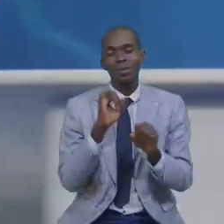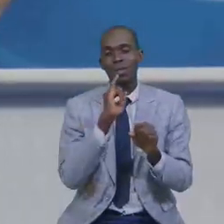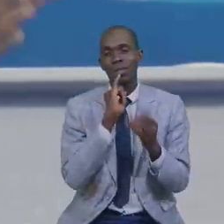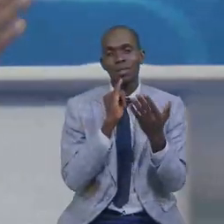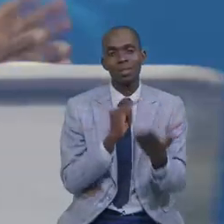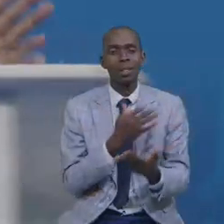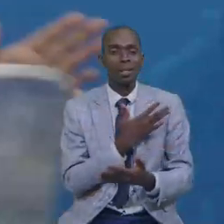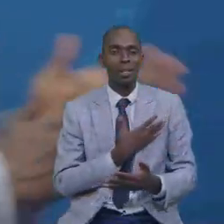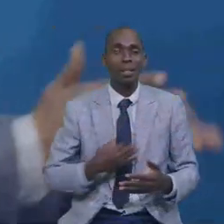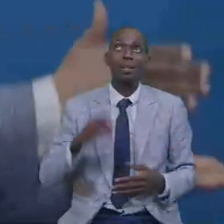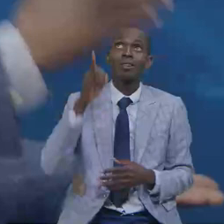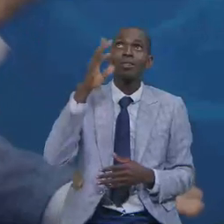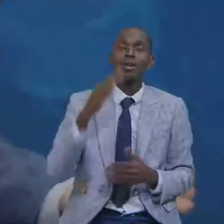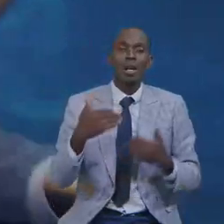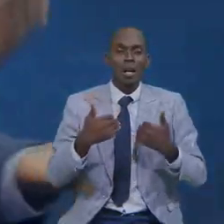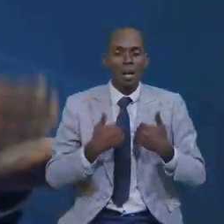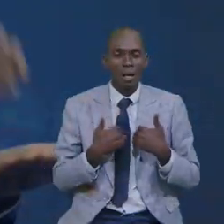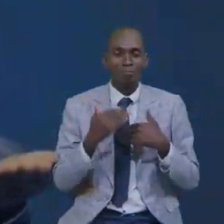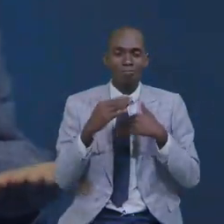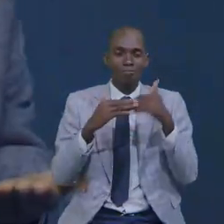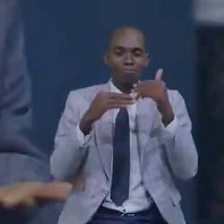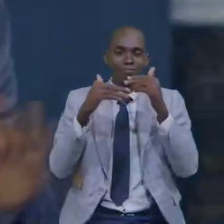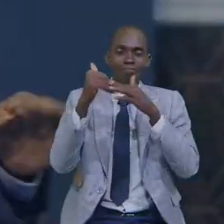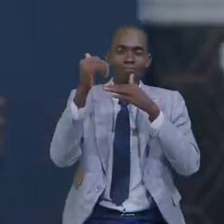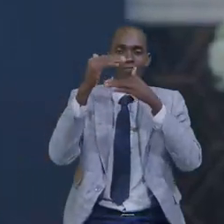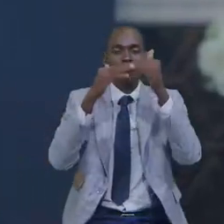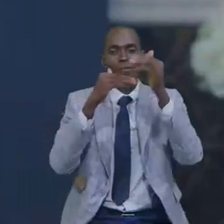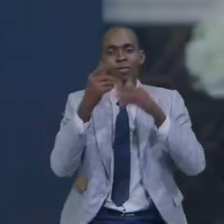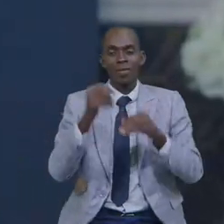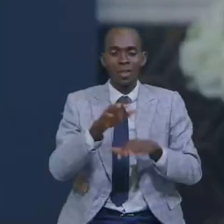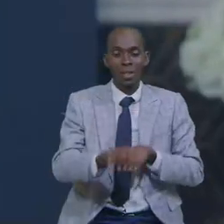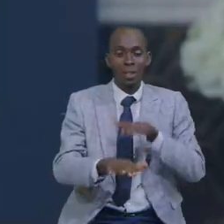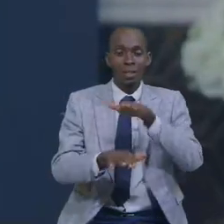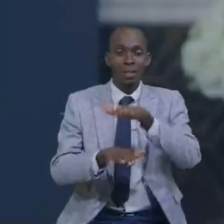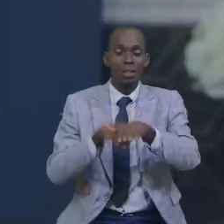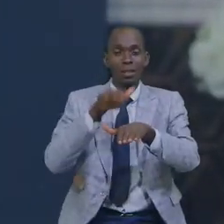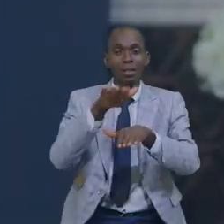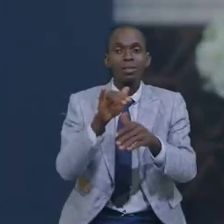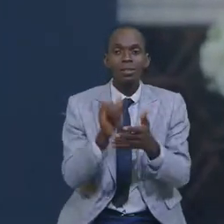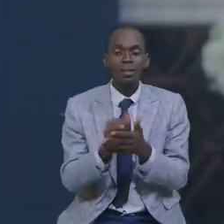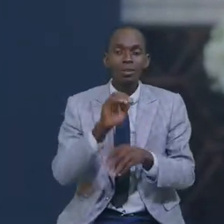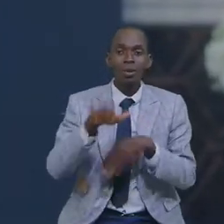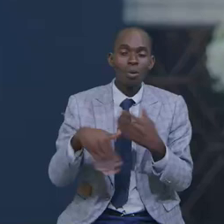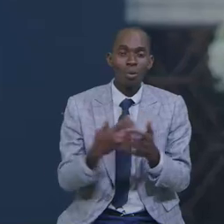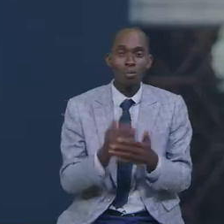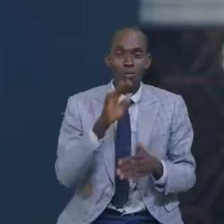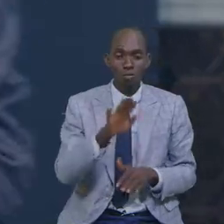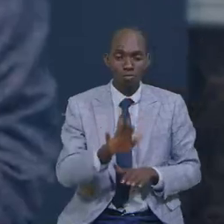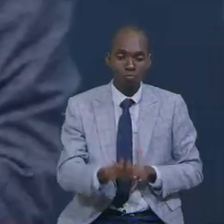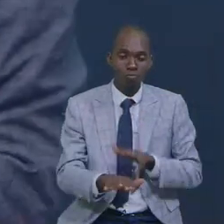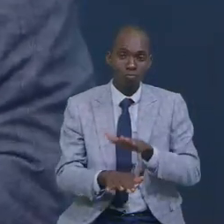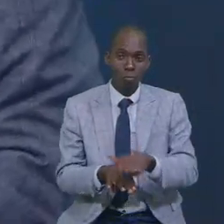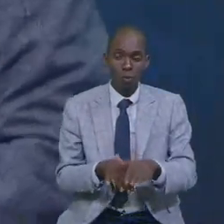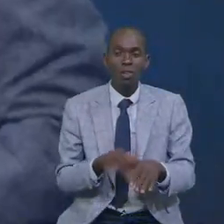là et Dieu a tellement fait les escaliers pour chaque pas